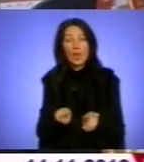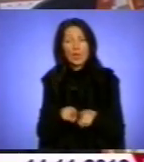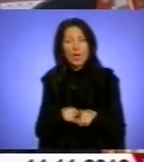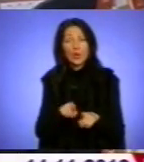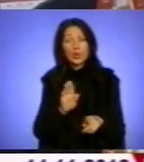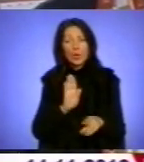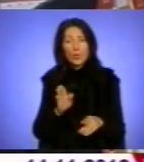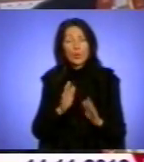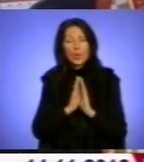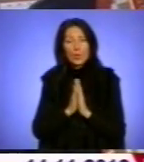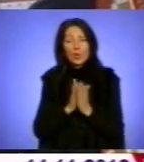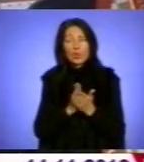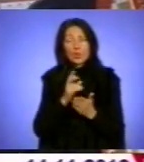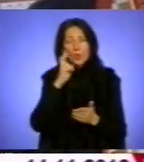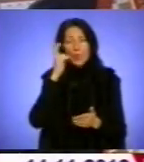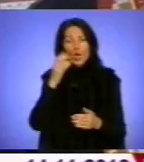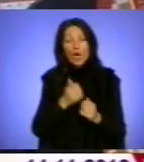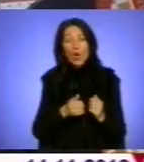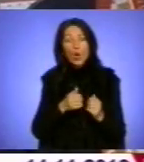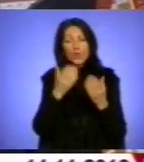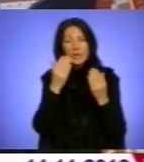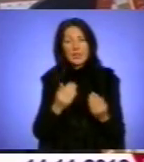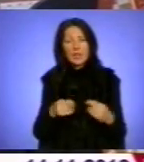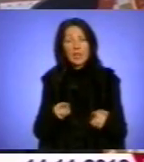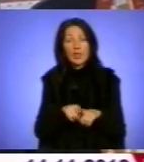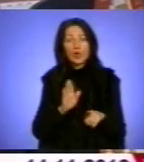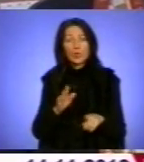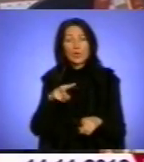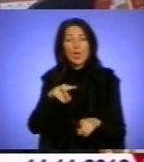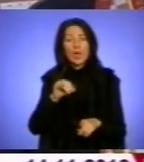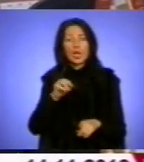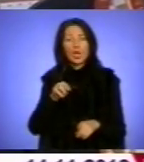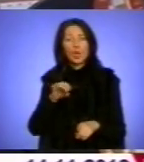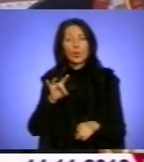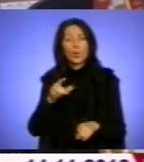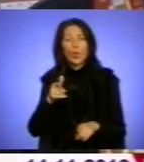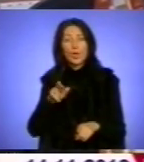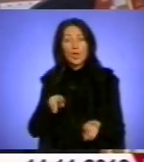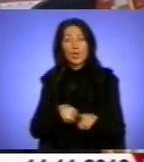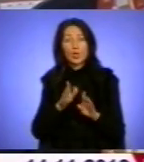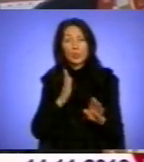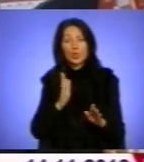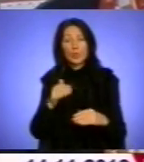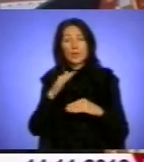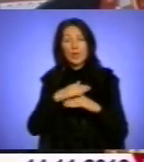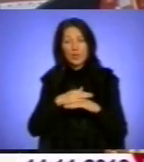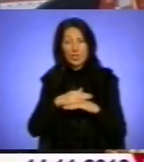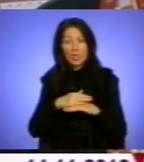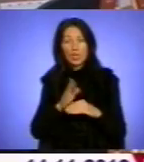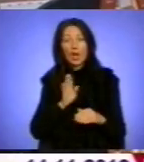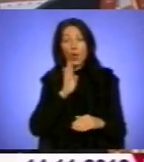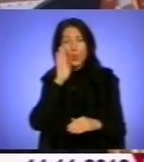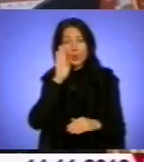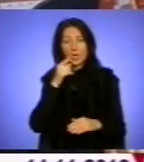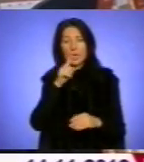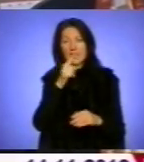моління, служба Божа, кожного дня буде також літургія, але також по черзі буде і вечірня з литією, а також утрення з